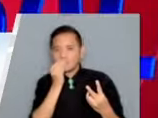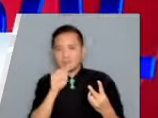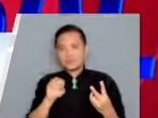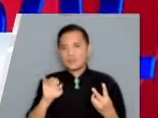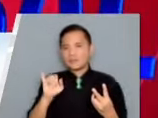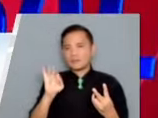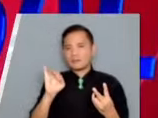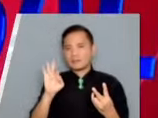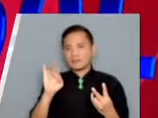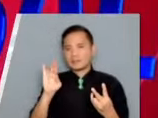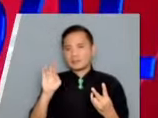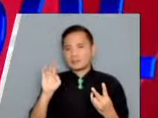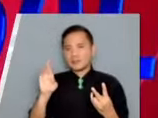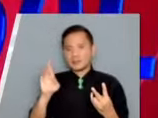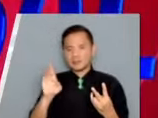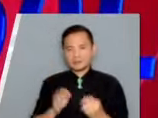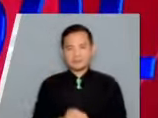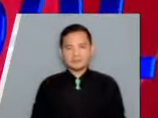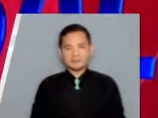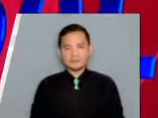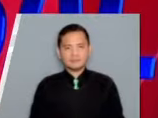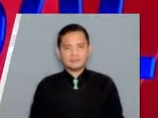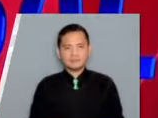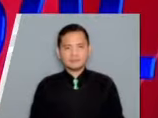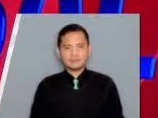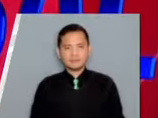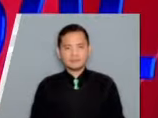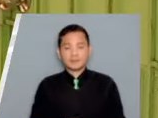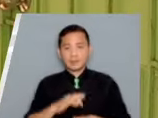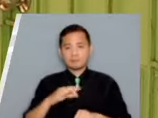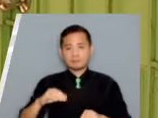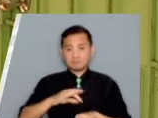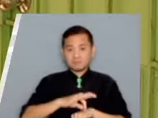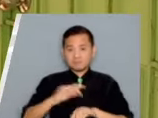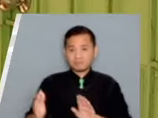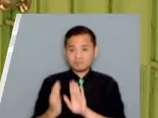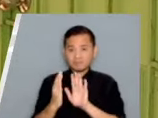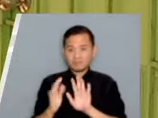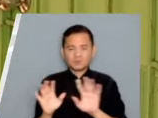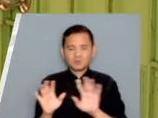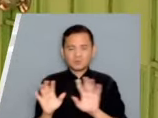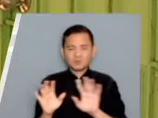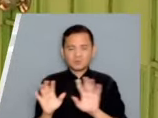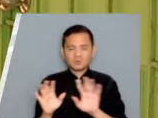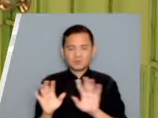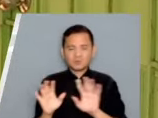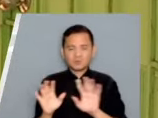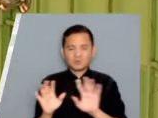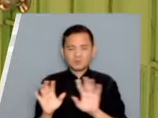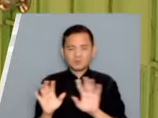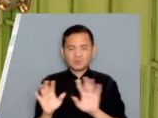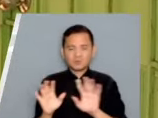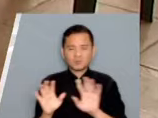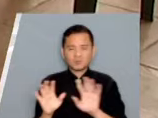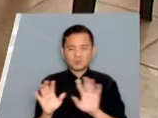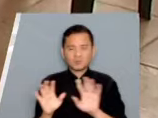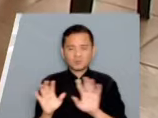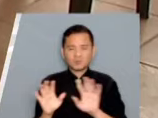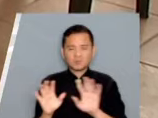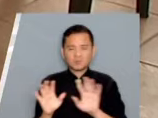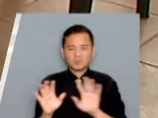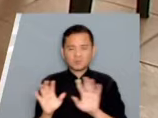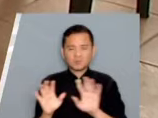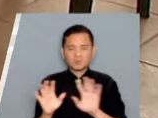10. Asynchronous classes o distance learning ang ipatutupad ngayong araw sa lahat ng public schools sa bansa. Ayon sa Department of Education,